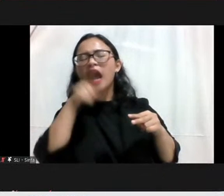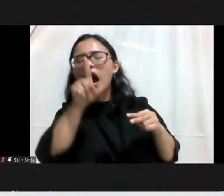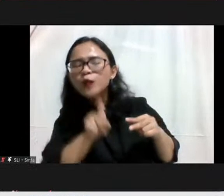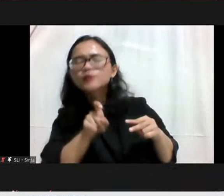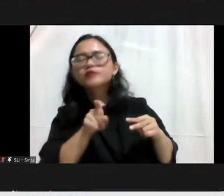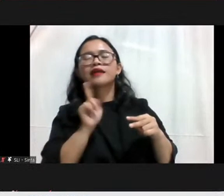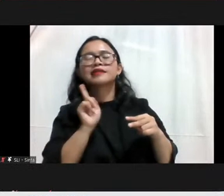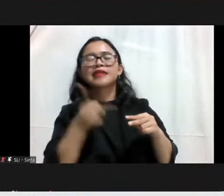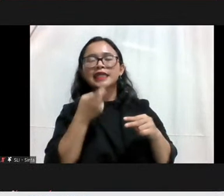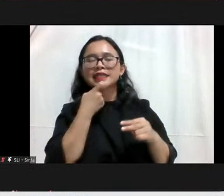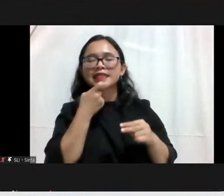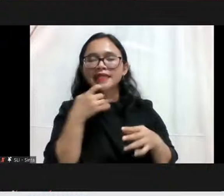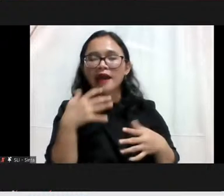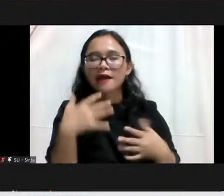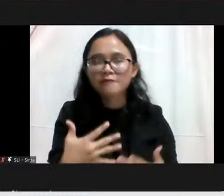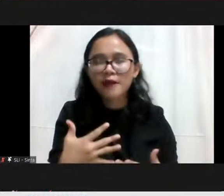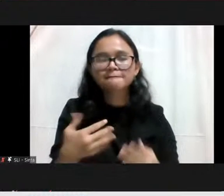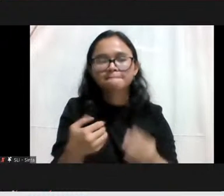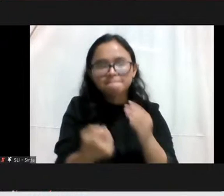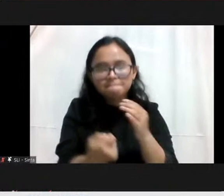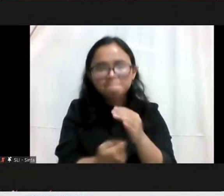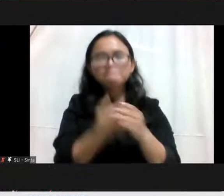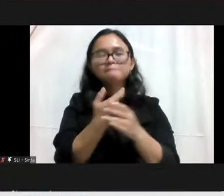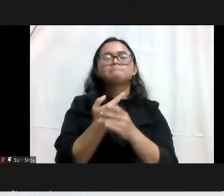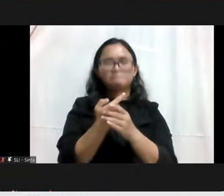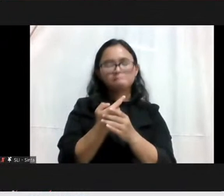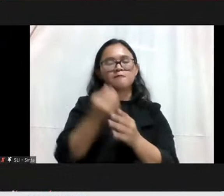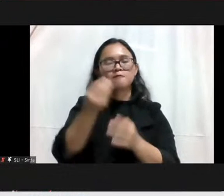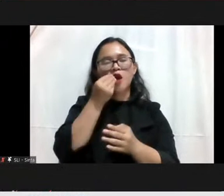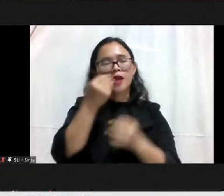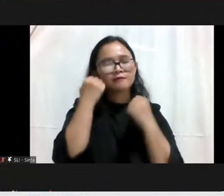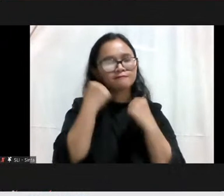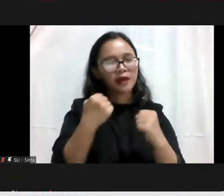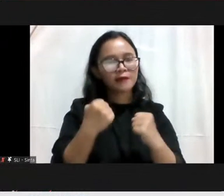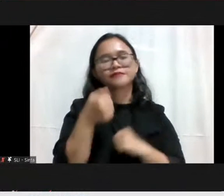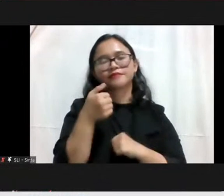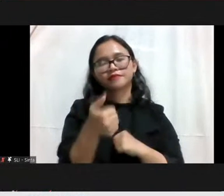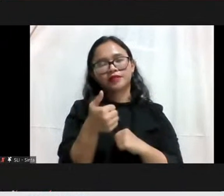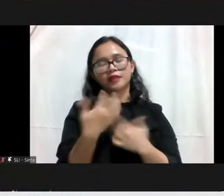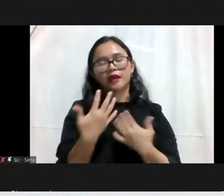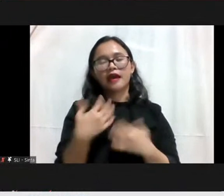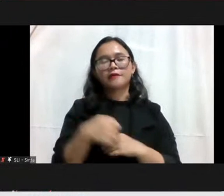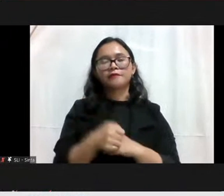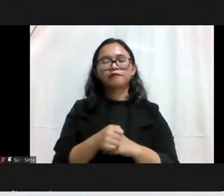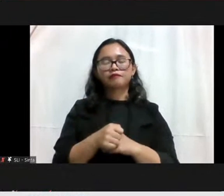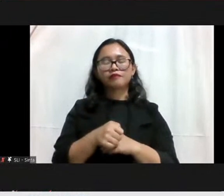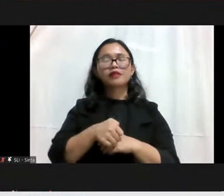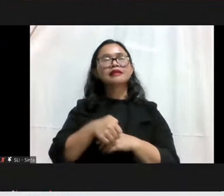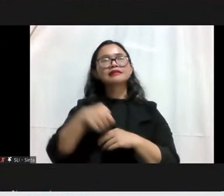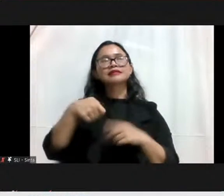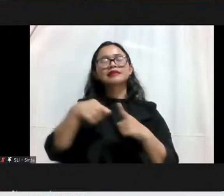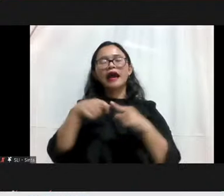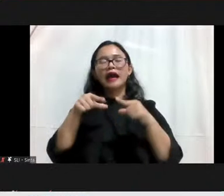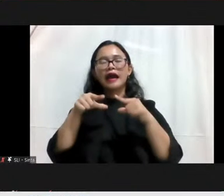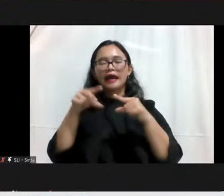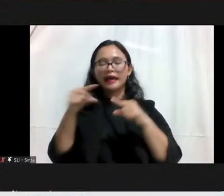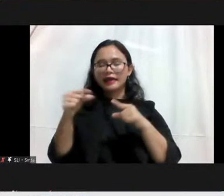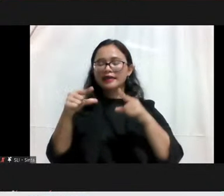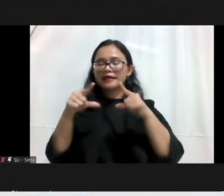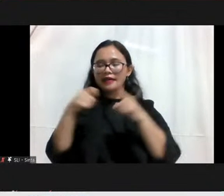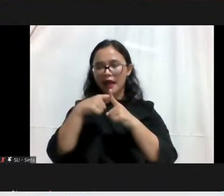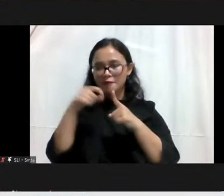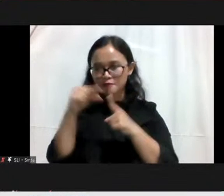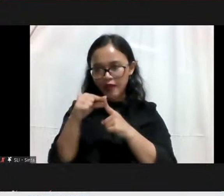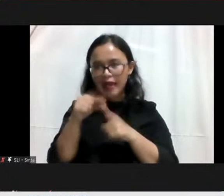dengan upaya-upaya untuk mewujudkan kedaulatan pangan di Indonesia Nah kalau di krkp ada dua hal sebetulnya yang pertama adalah kaitannya dengan